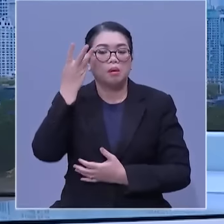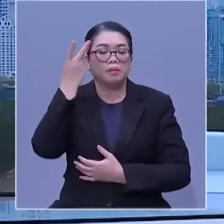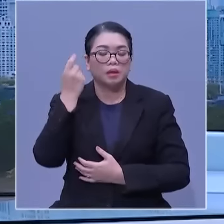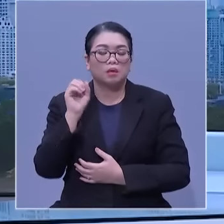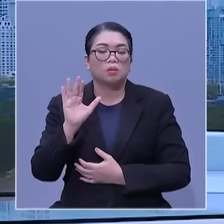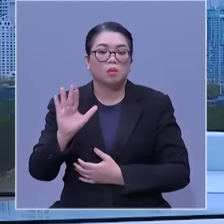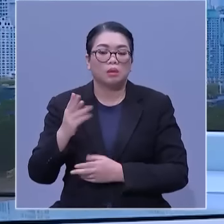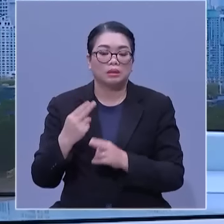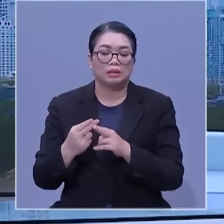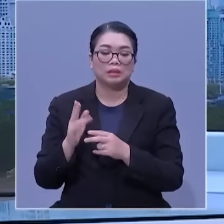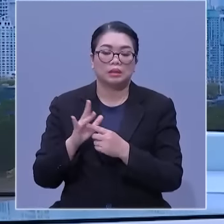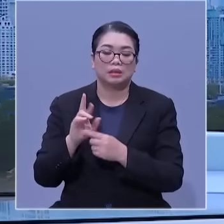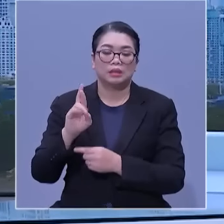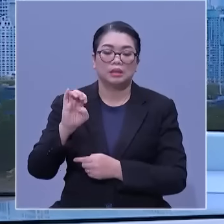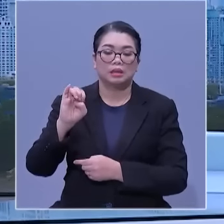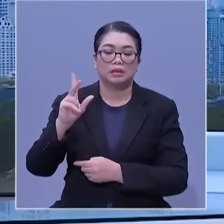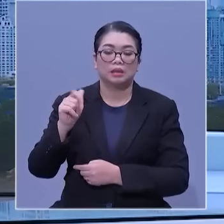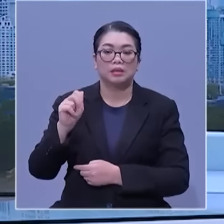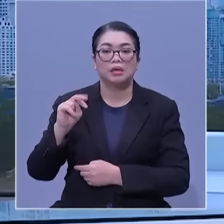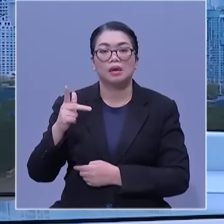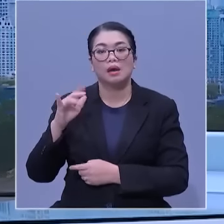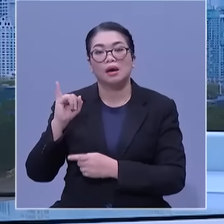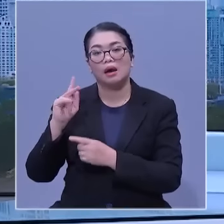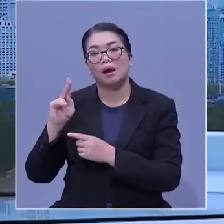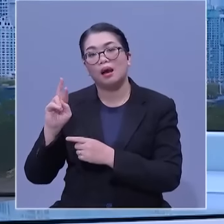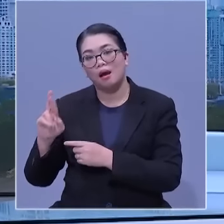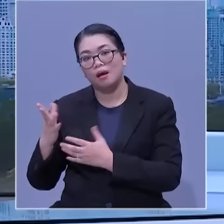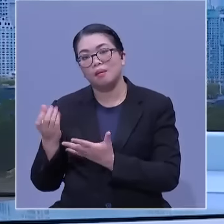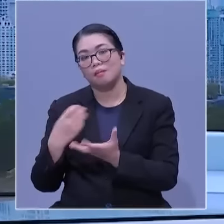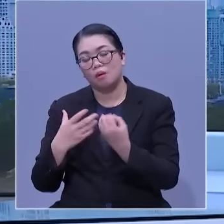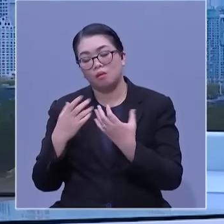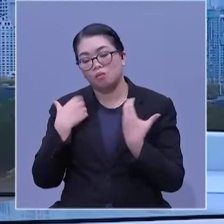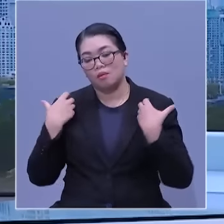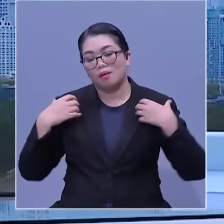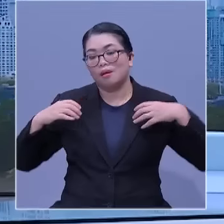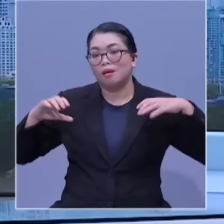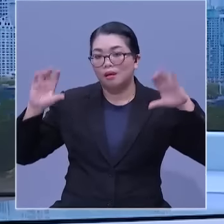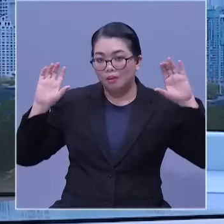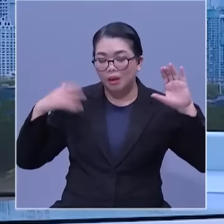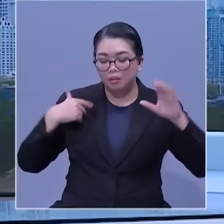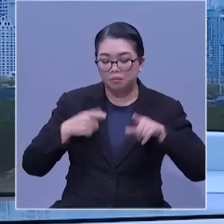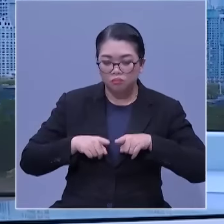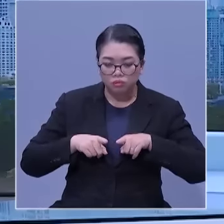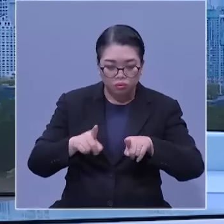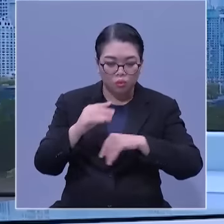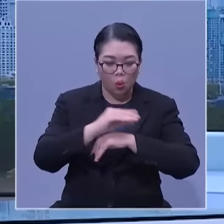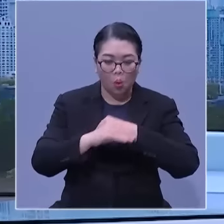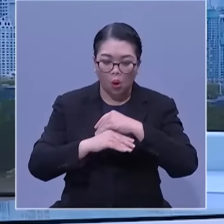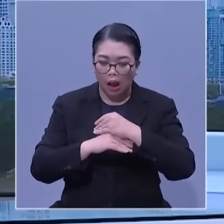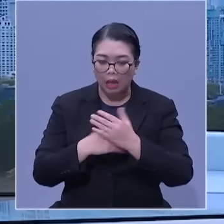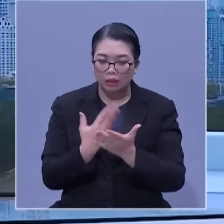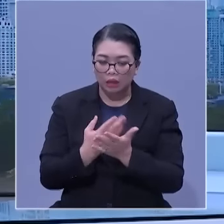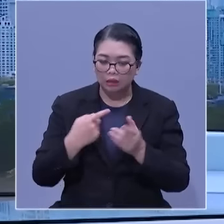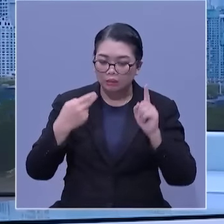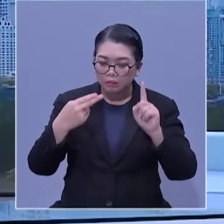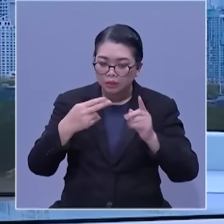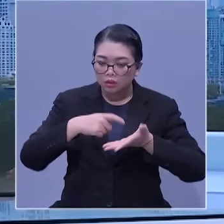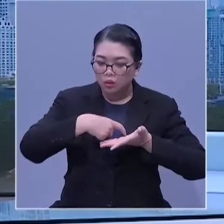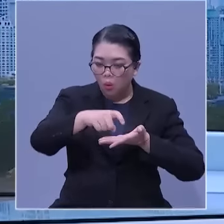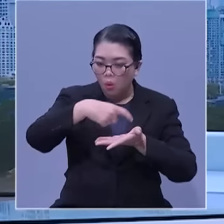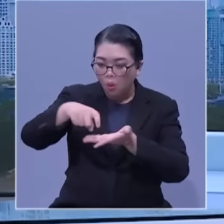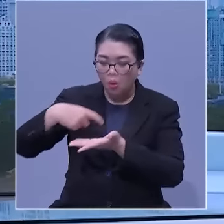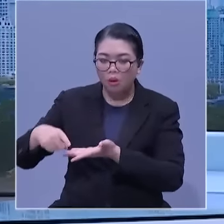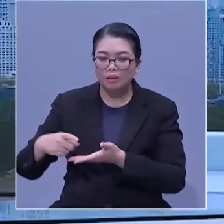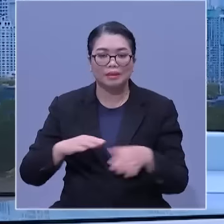ด้านคุณเรืองไกลีกิจวัฒนะค่ะที่ออกมาบอกว่าถ้าเกิดรัฐบาลเนี่ยยังคงเดินหน้าโครงการนี้แล้วทำต่อไปนะ